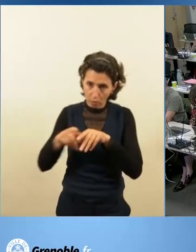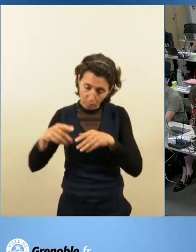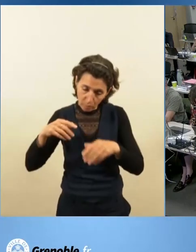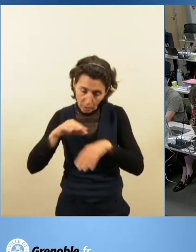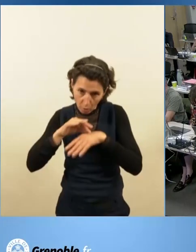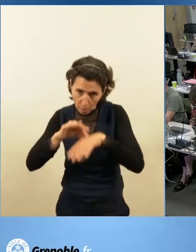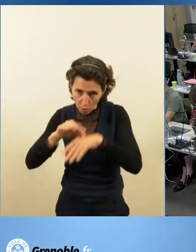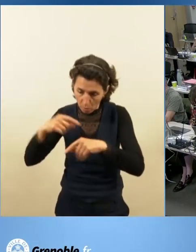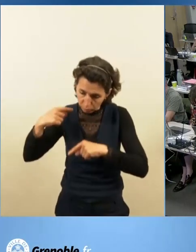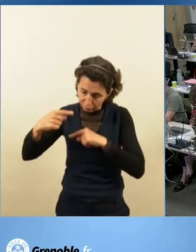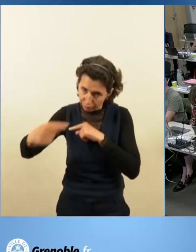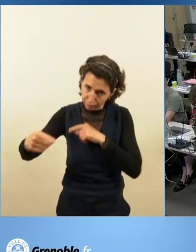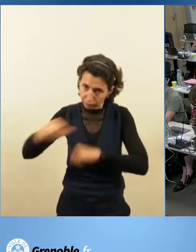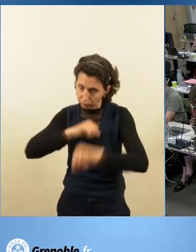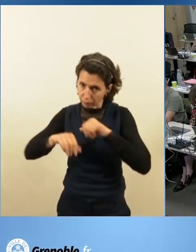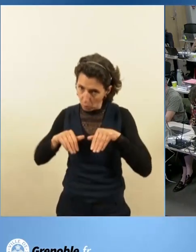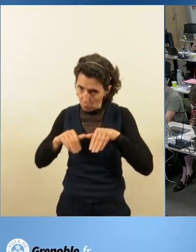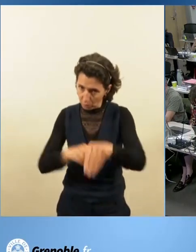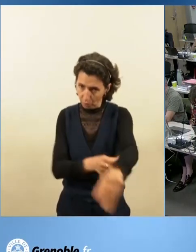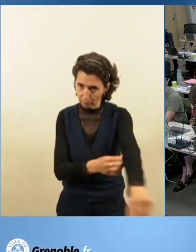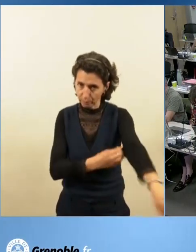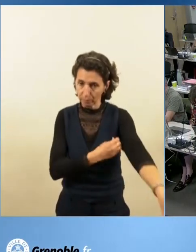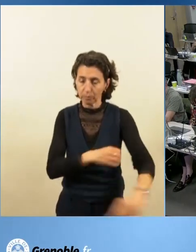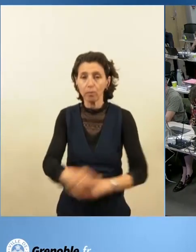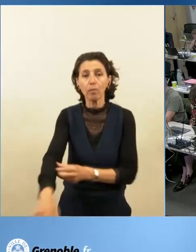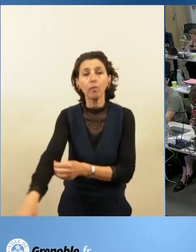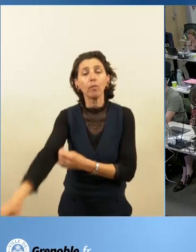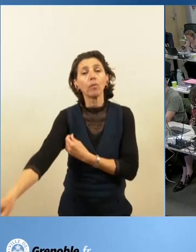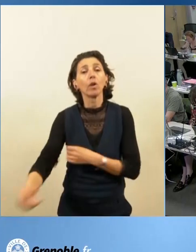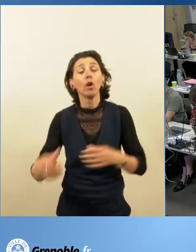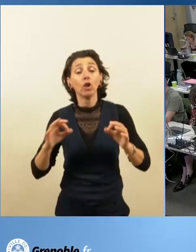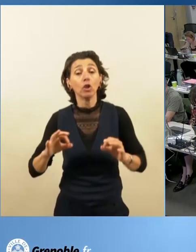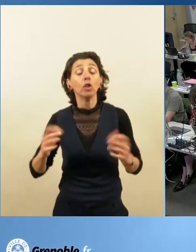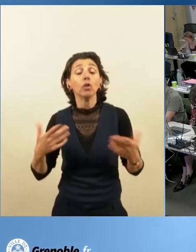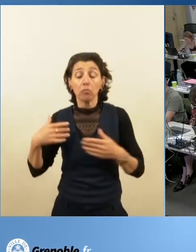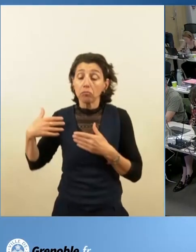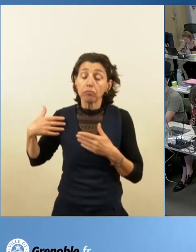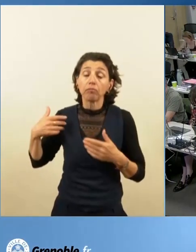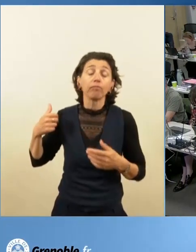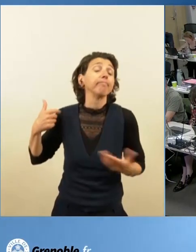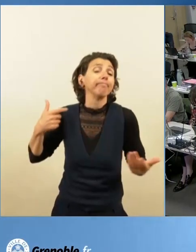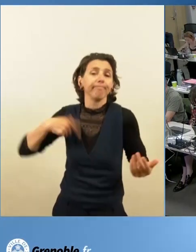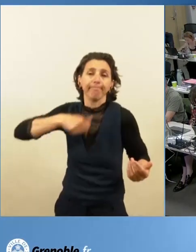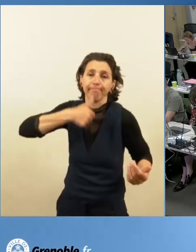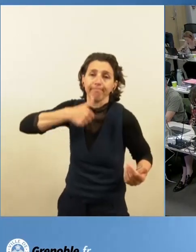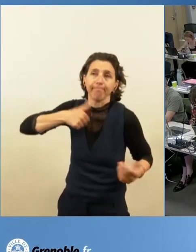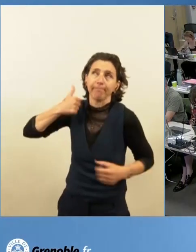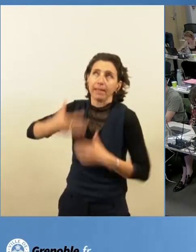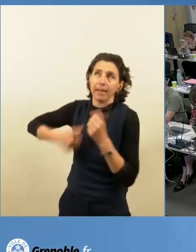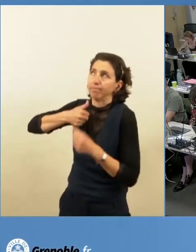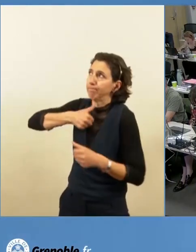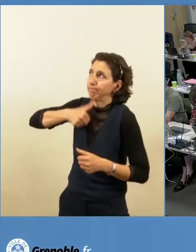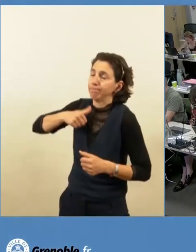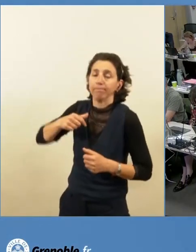d'accompagnement que dans l'attente d'une communication nationale annoncée depuis plusieurs années qu'on attend désespérément